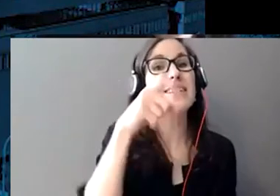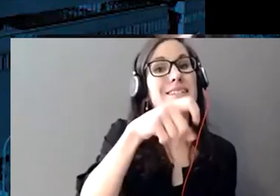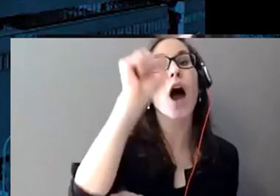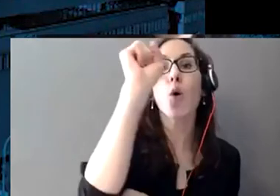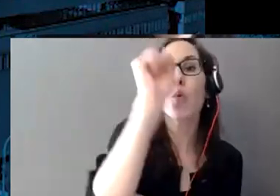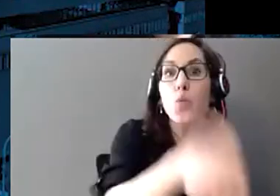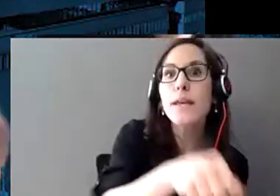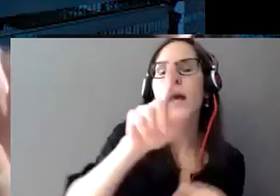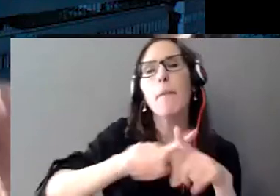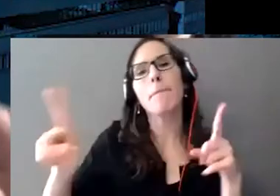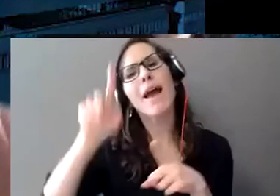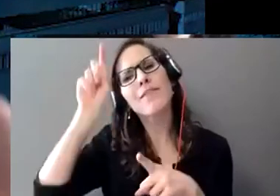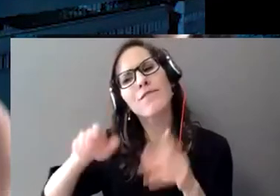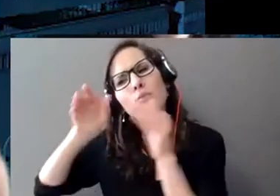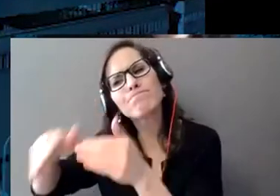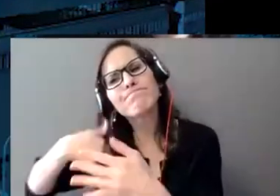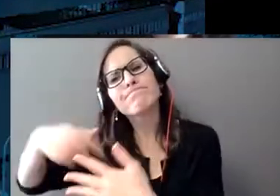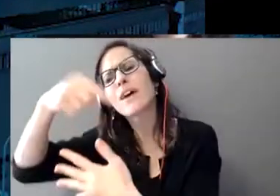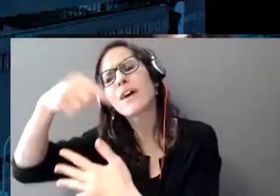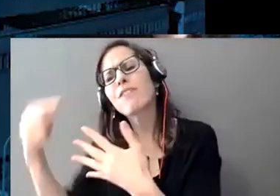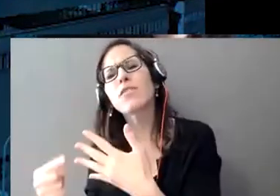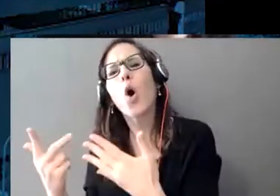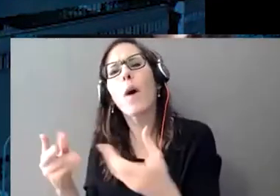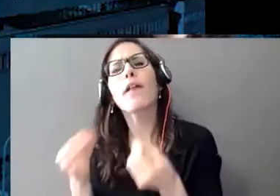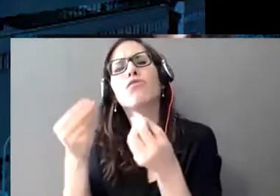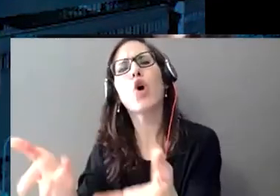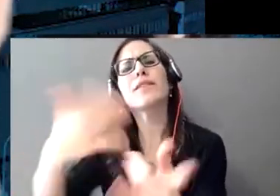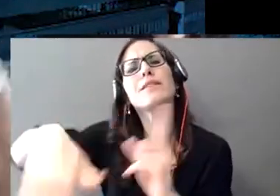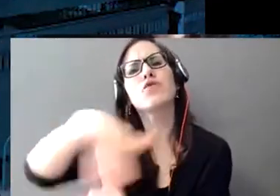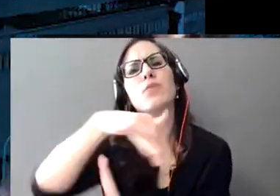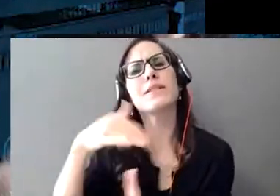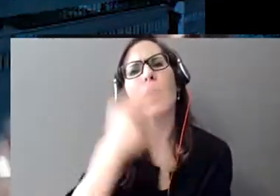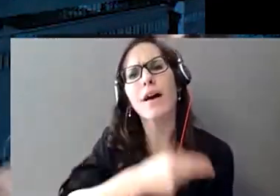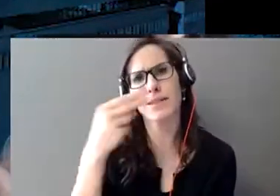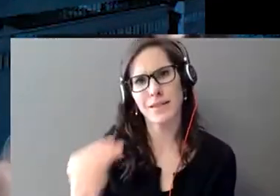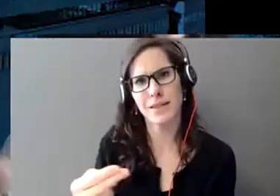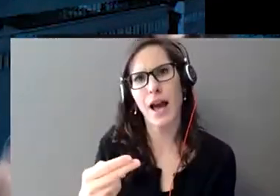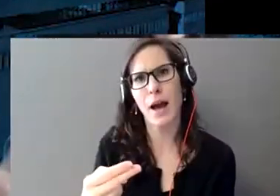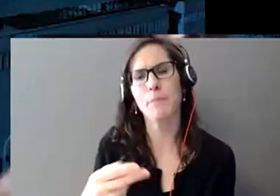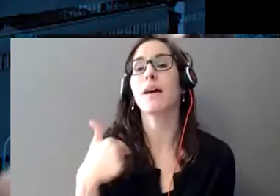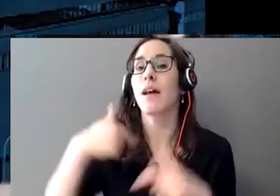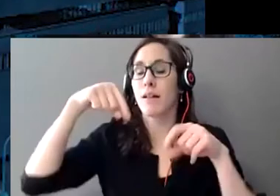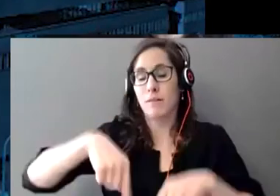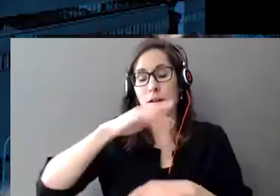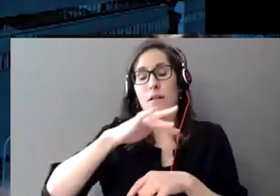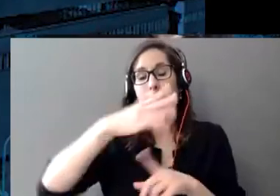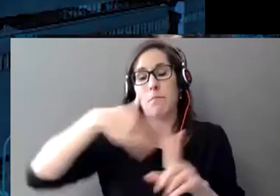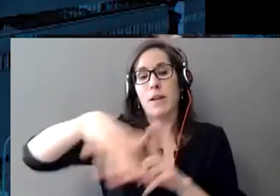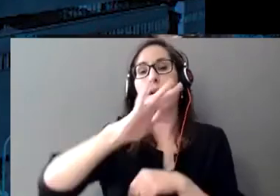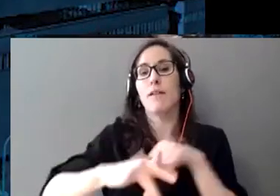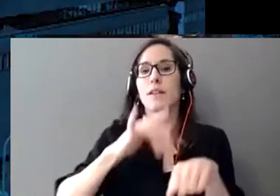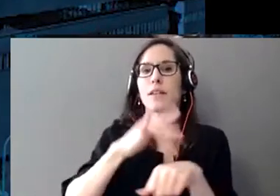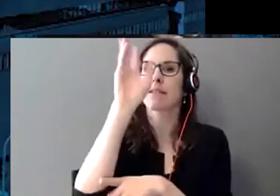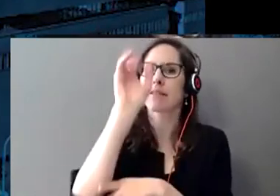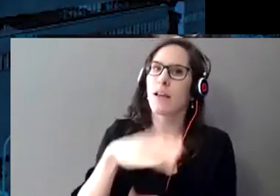facteurs qui génèrent la situation de handicap un milieu universitaire c'est la validation des apprentissages et les moyens pour le faire c'est